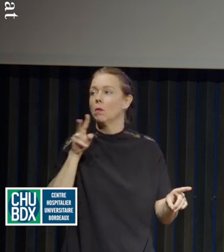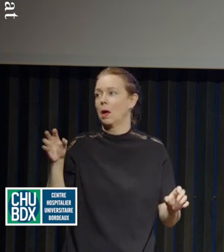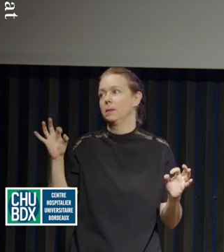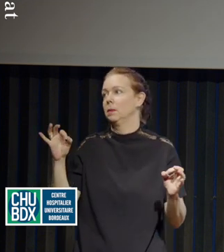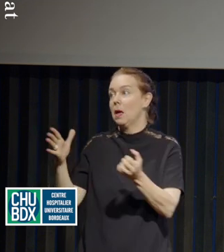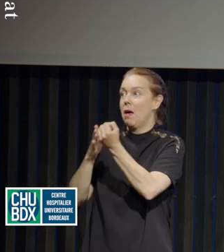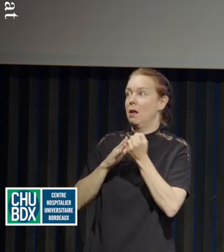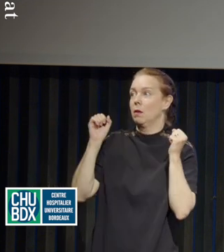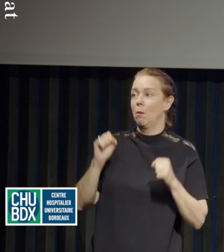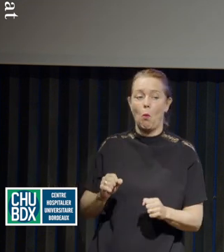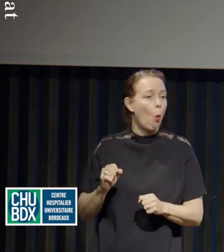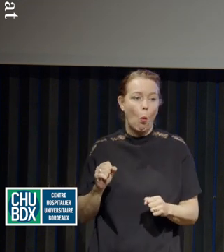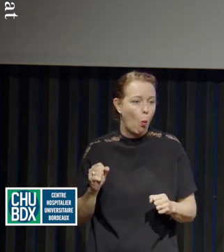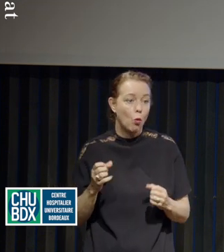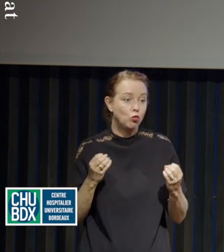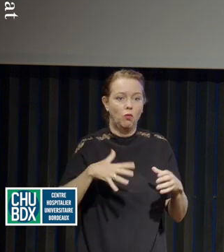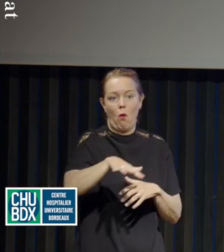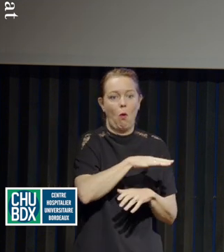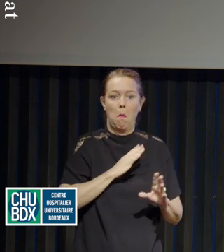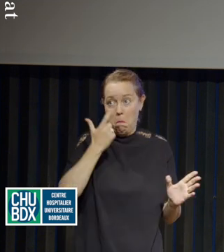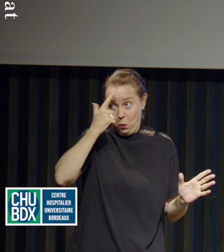recours fiables.